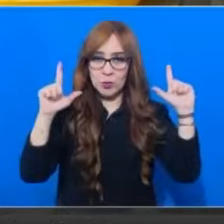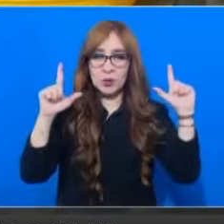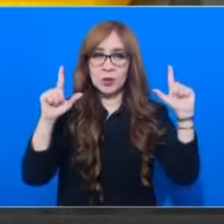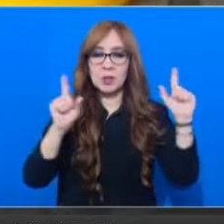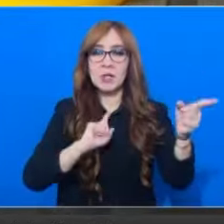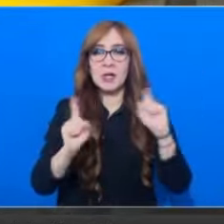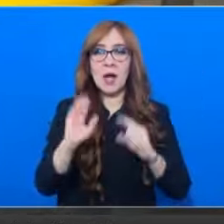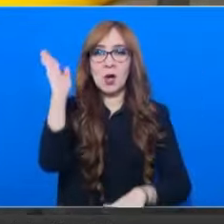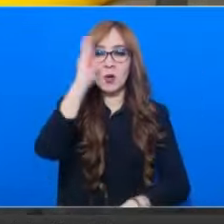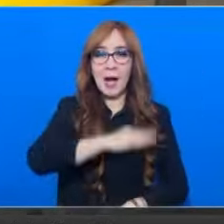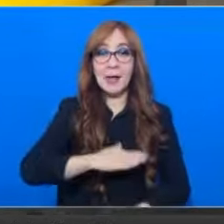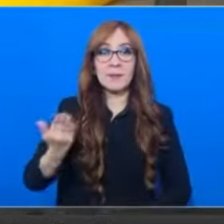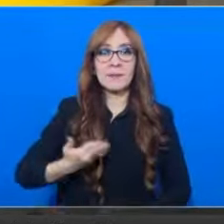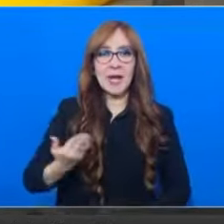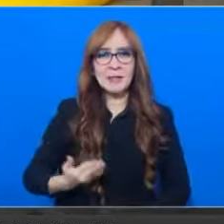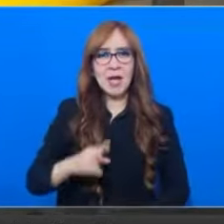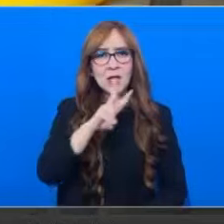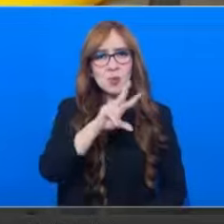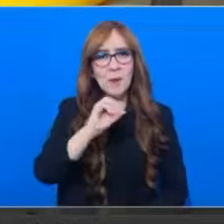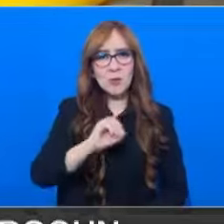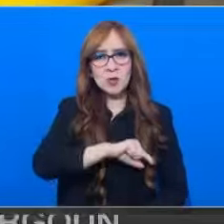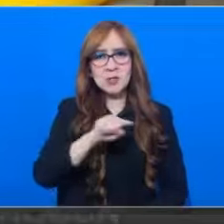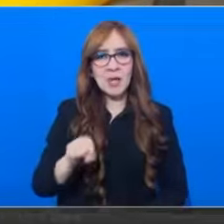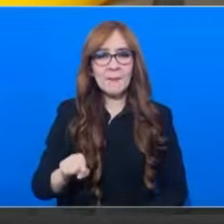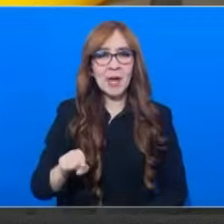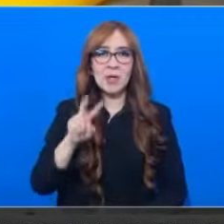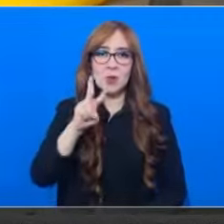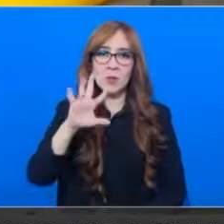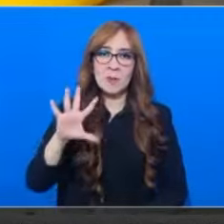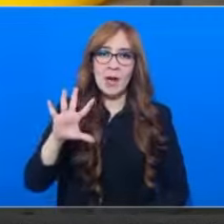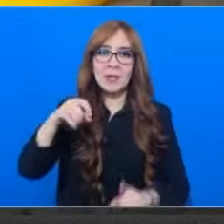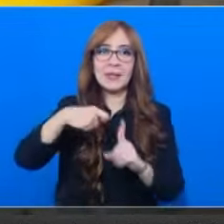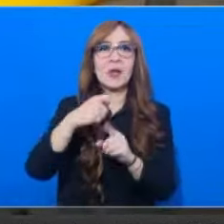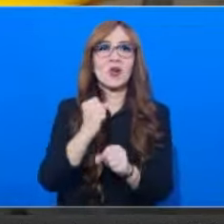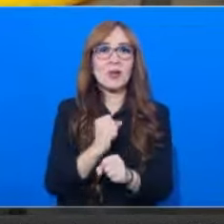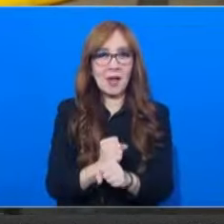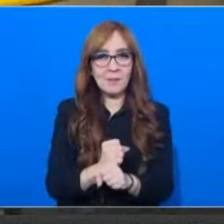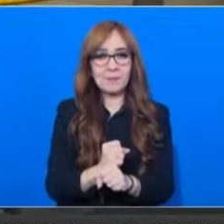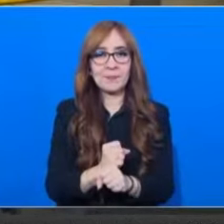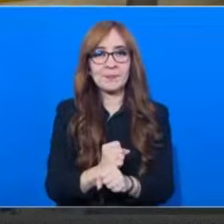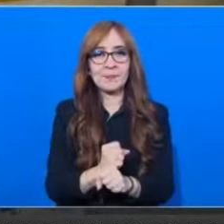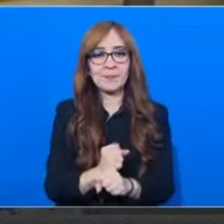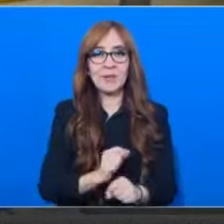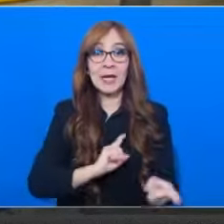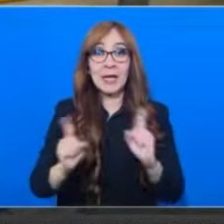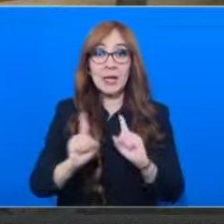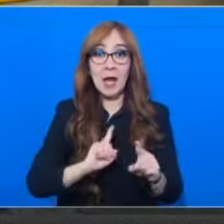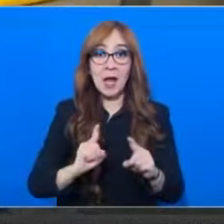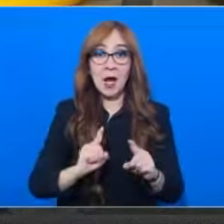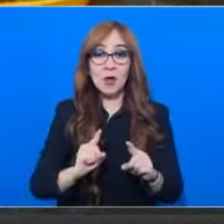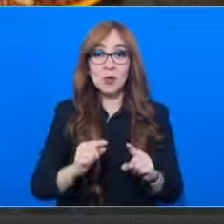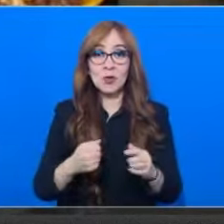paling 20-25. Oh, berarti lebih dari 30 kilo ya yang habis ya, waduh. Kalau tusukannya nggak pernah ngitung